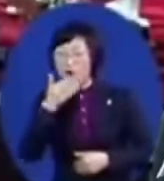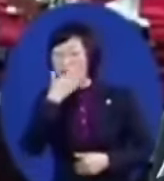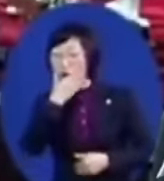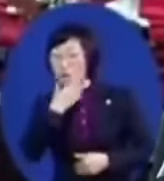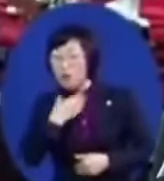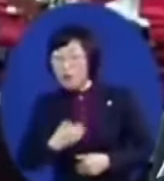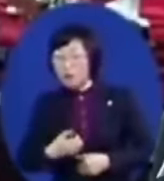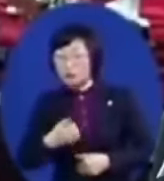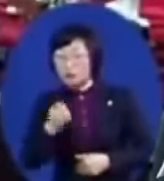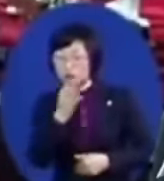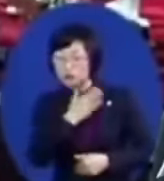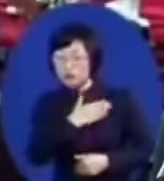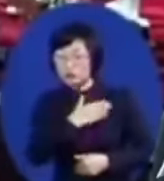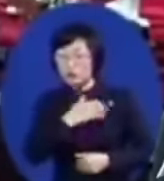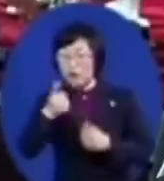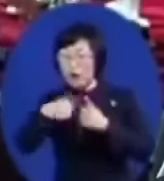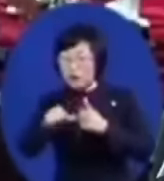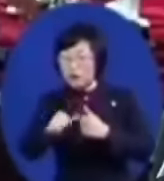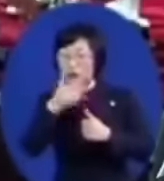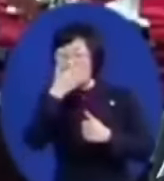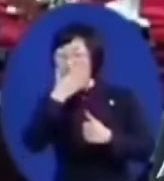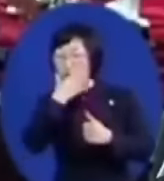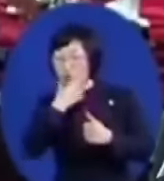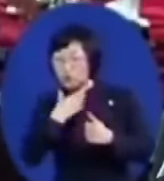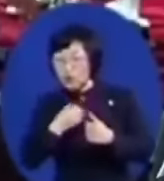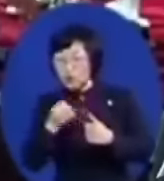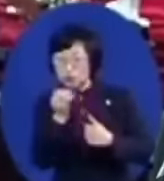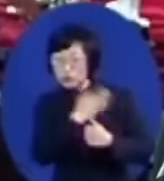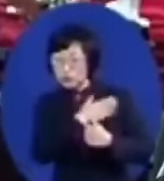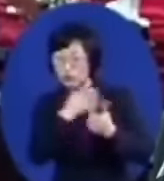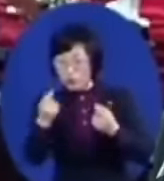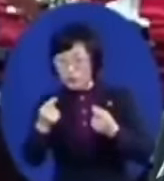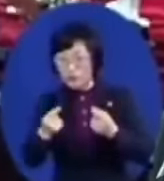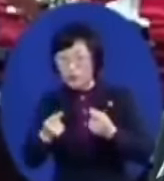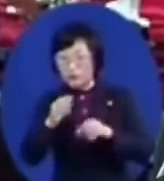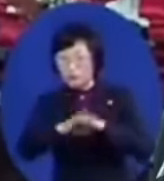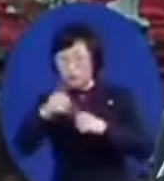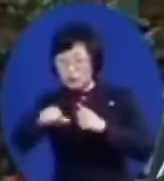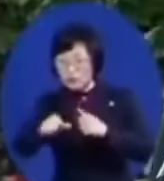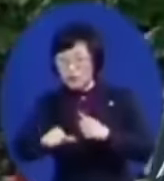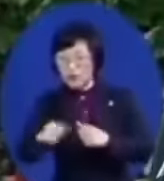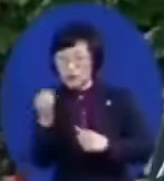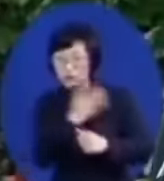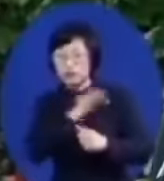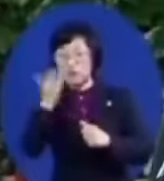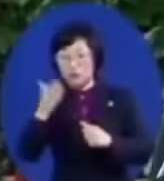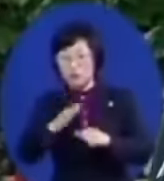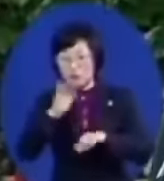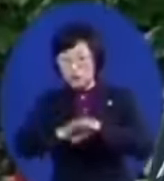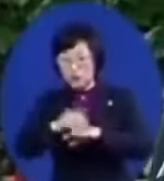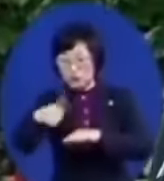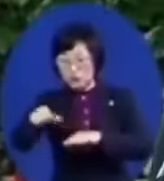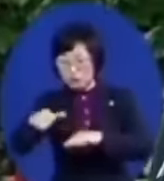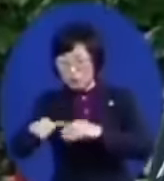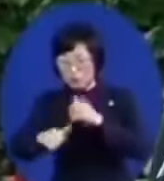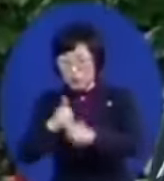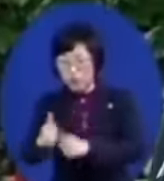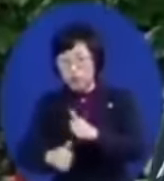거부요. 하나님은 나는 그 아버지 아브라함의 하나님, 그 아들 이삭의 하나님, 그 손자 야곱의 하나님이다.